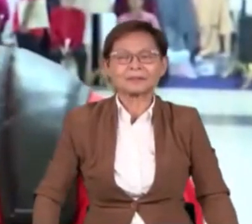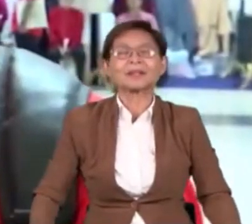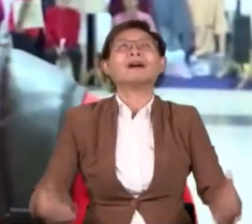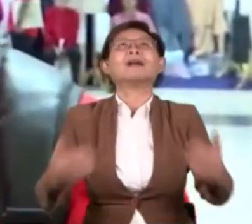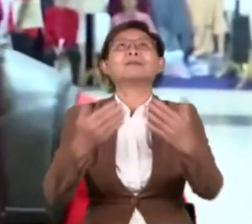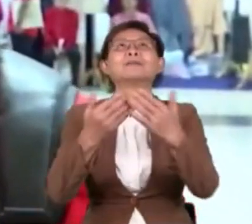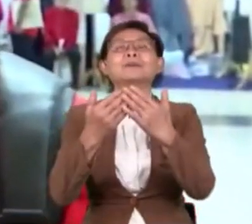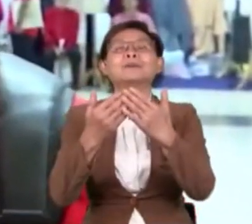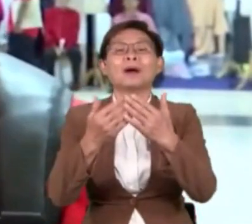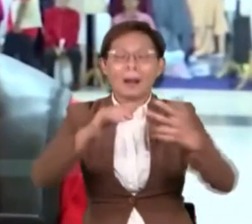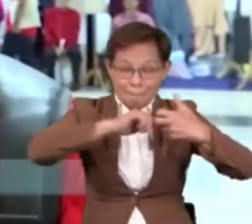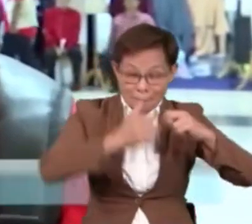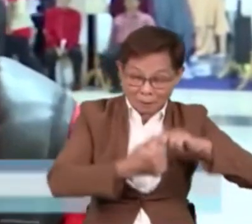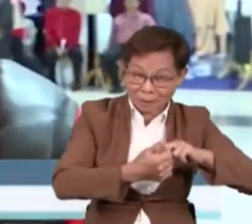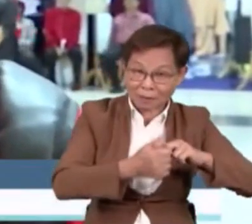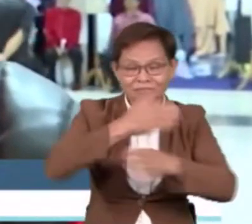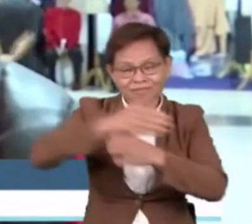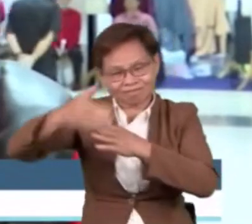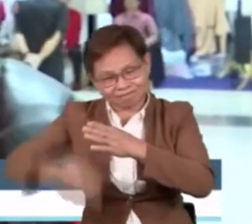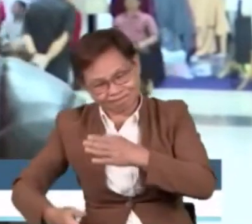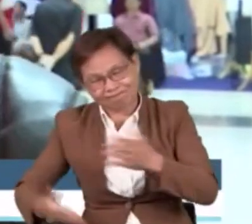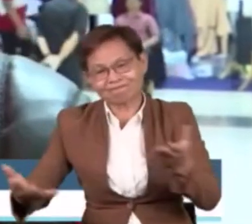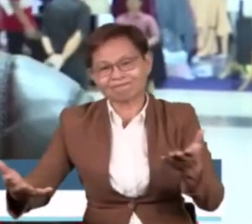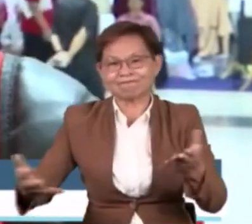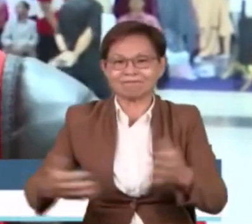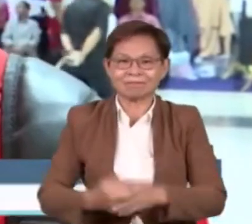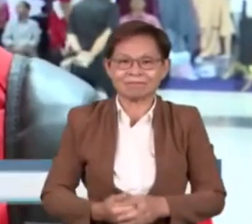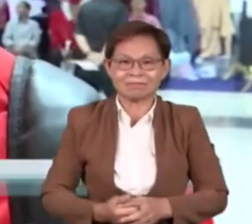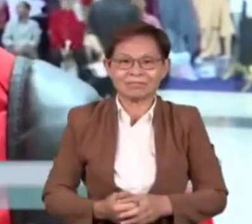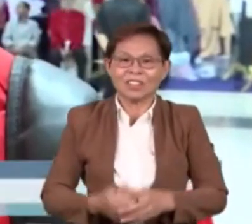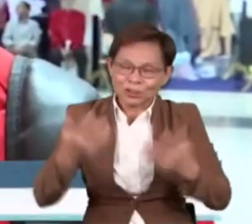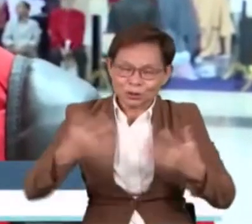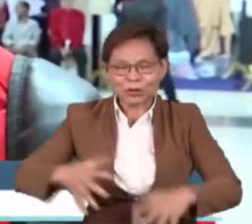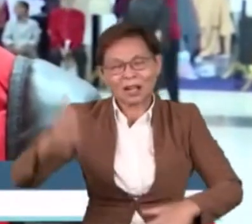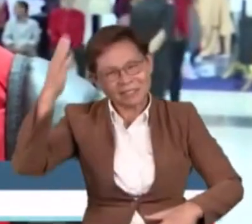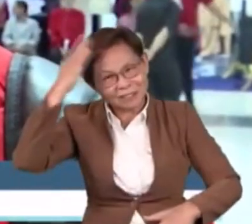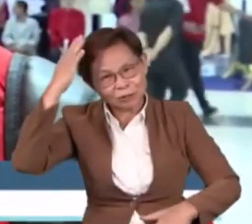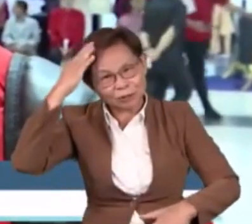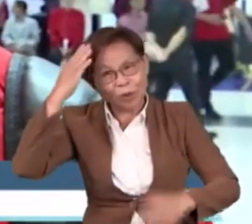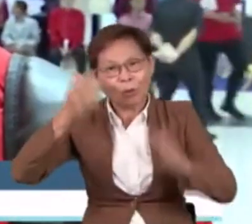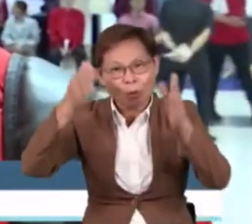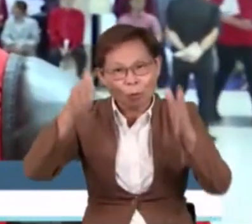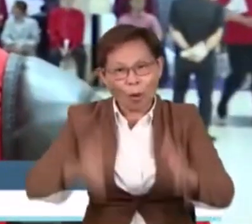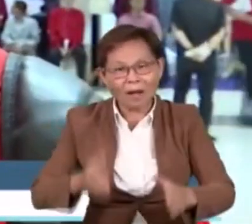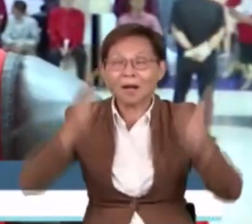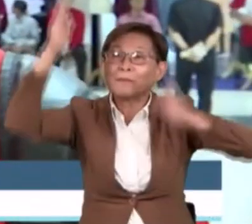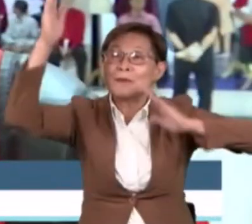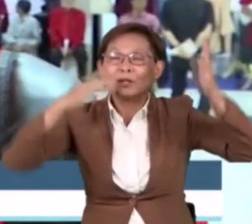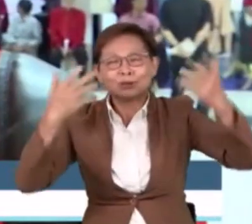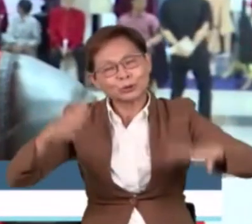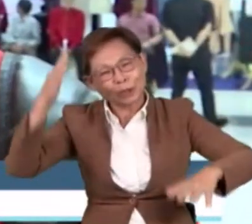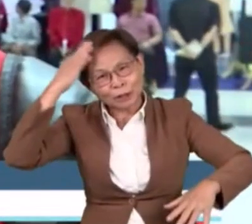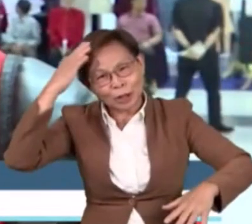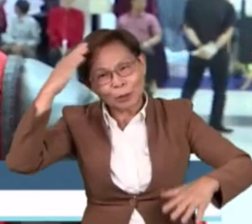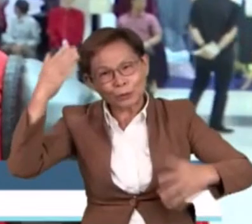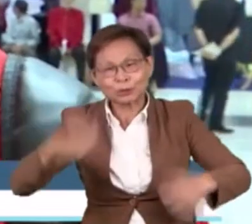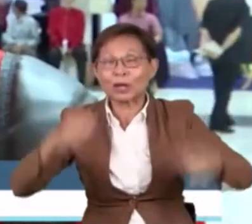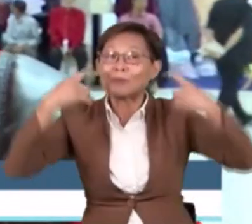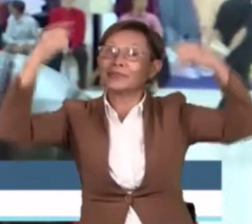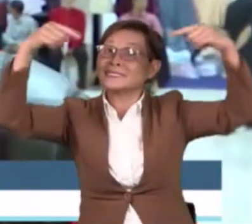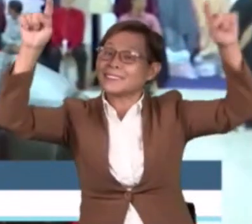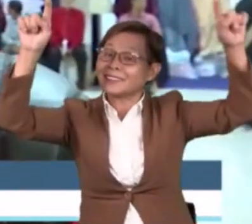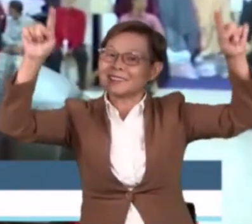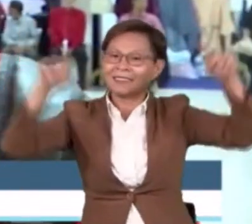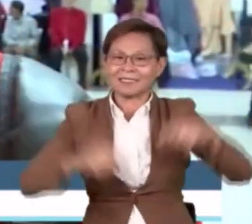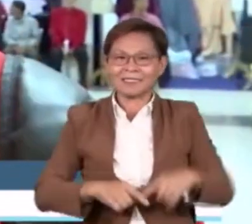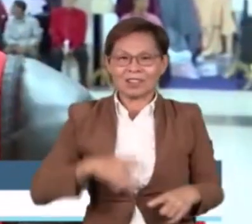Alhamdulillah, isu ini dapat ditamatkan, telah pun diketahui oleh warga Malaysia yang kita telah pun berjaya. Dan